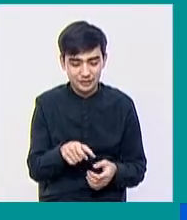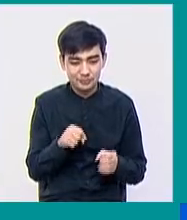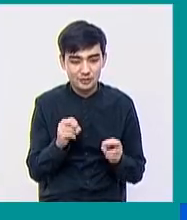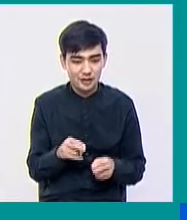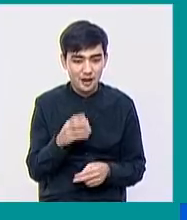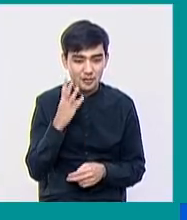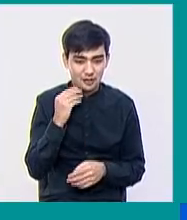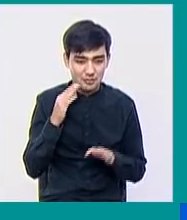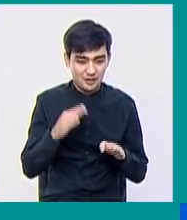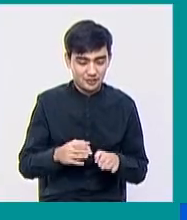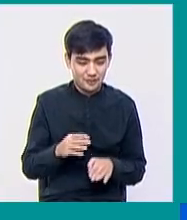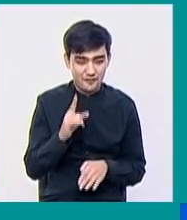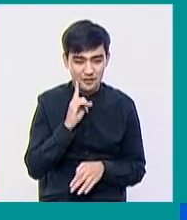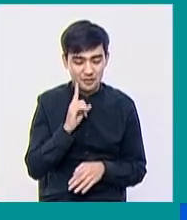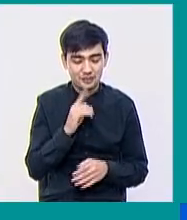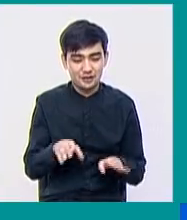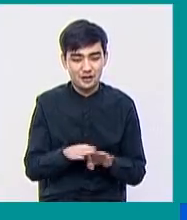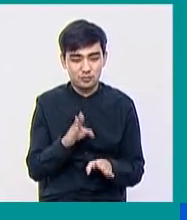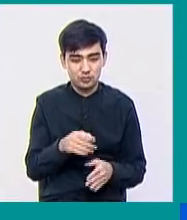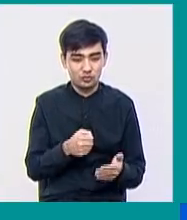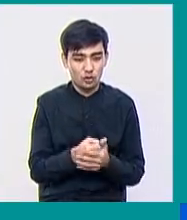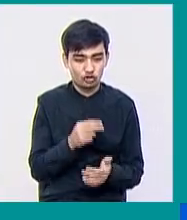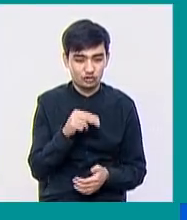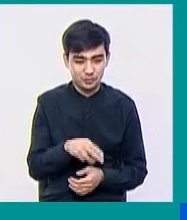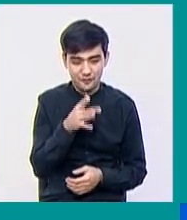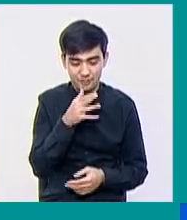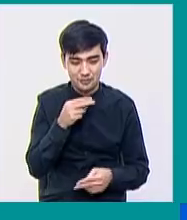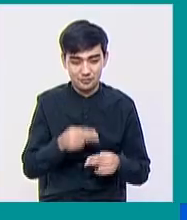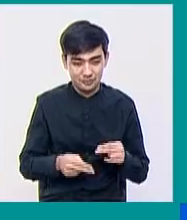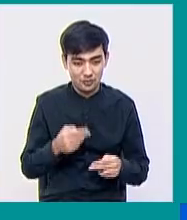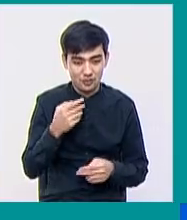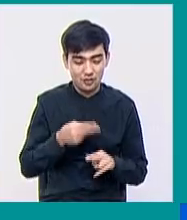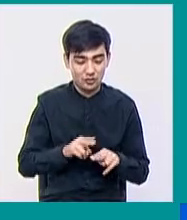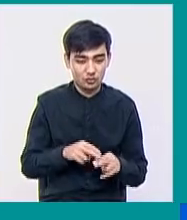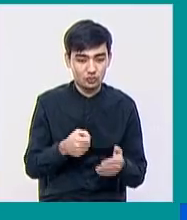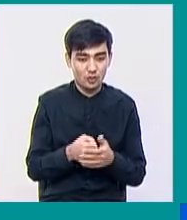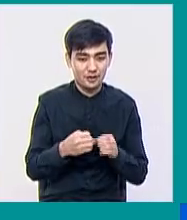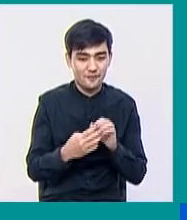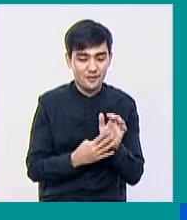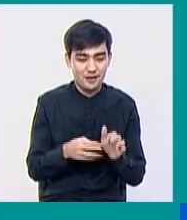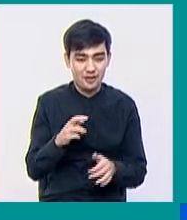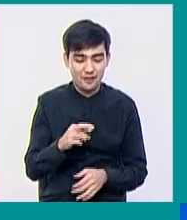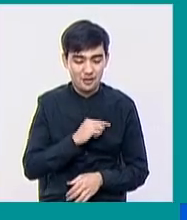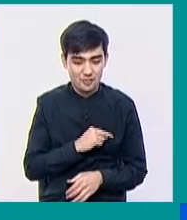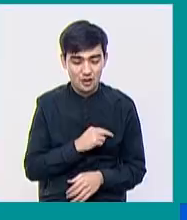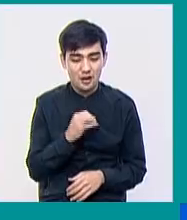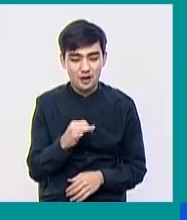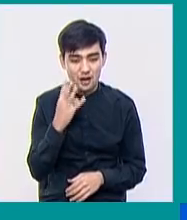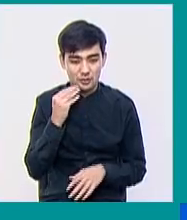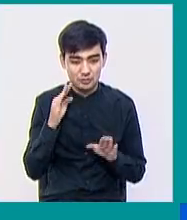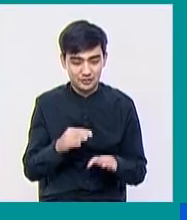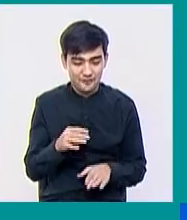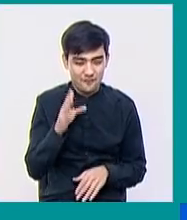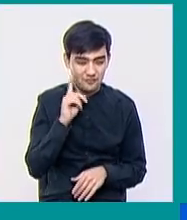Алматинский метрополитен пока будет закрыт до окончания режима ЧП, который действует до 19 января, пока в Алматы не